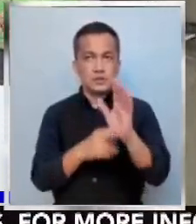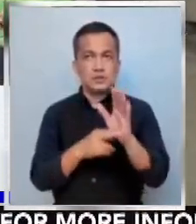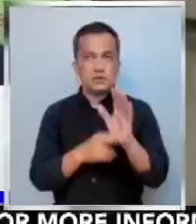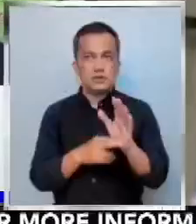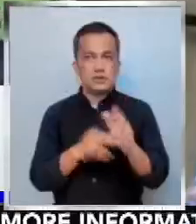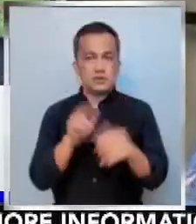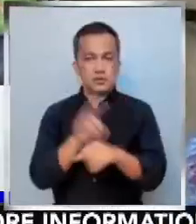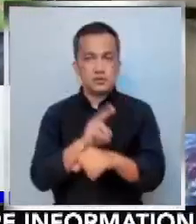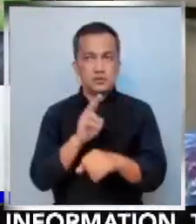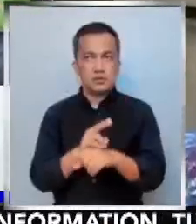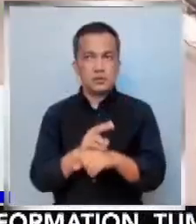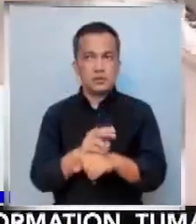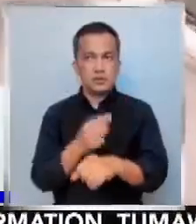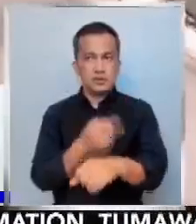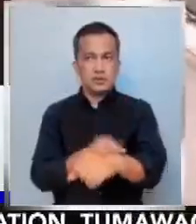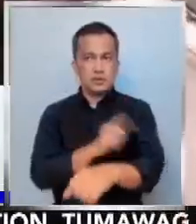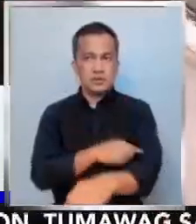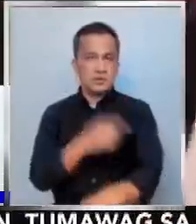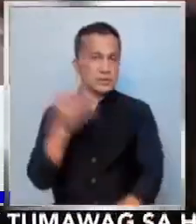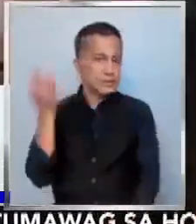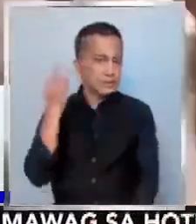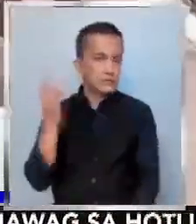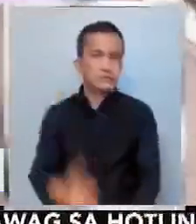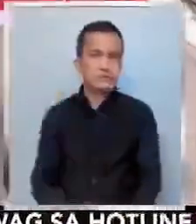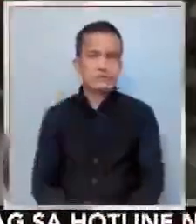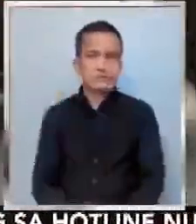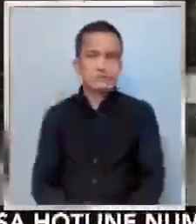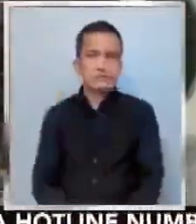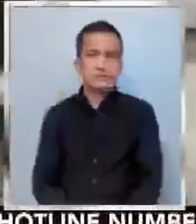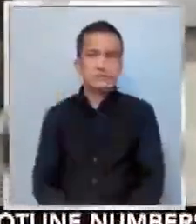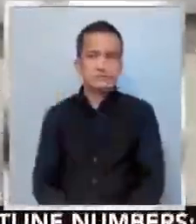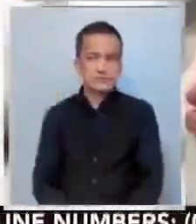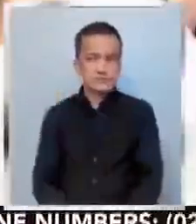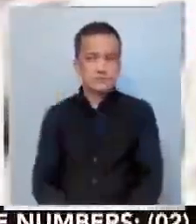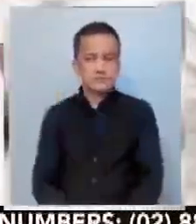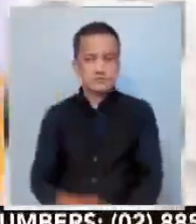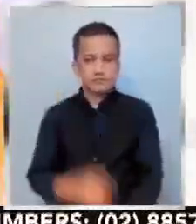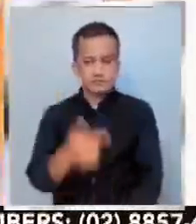ang napakalakas na tunog. Chino Gaston, nakatutok 24 oras.